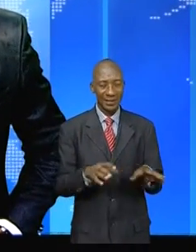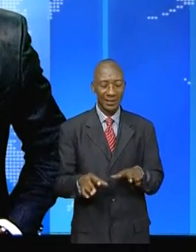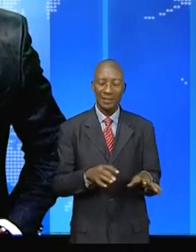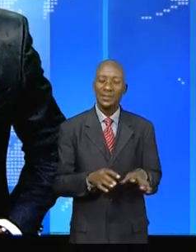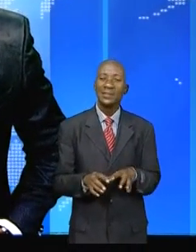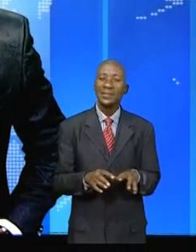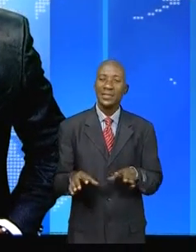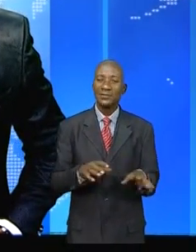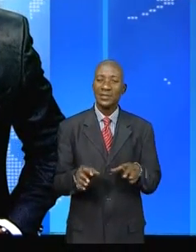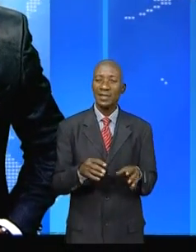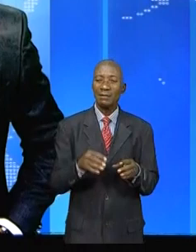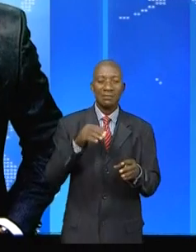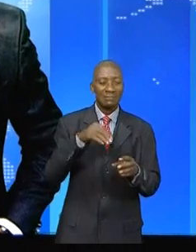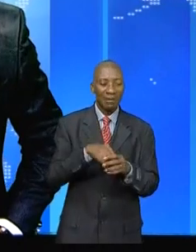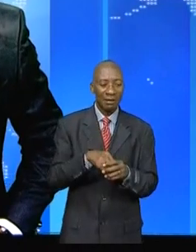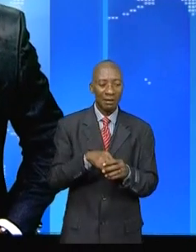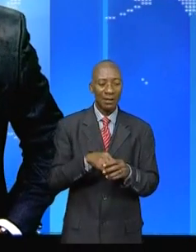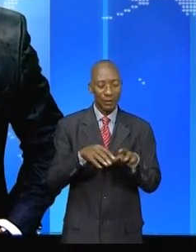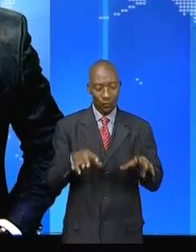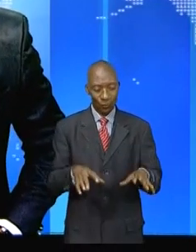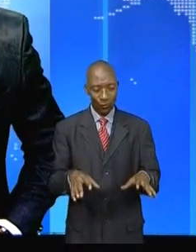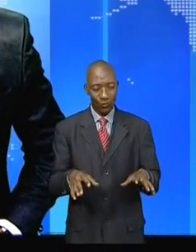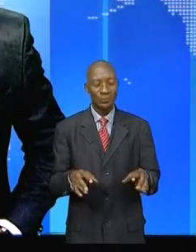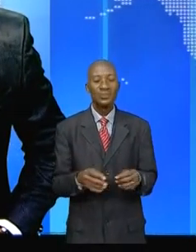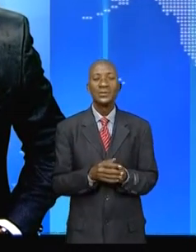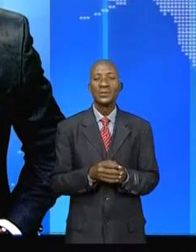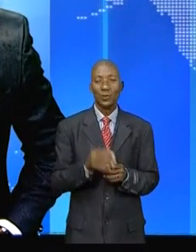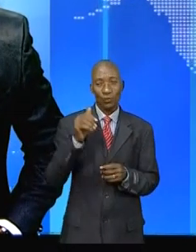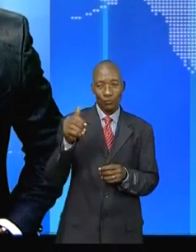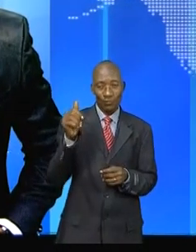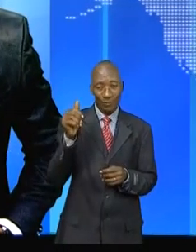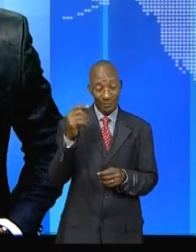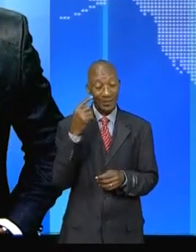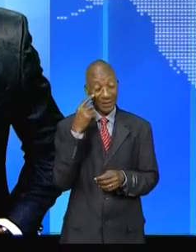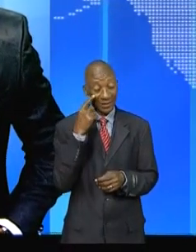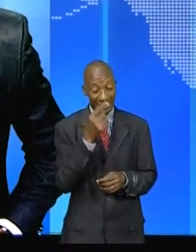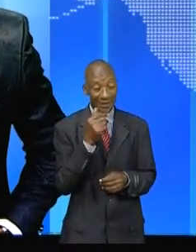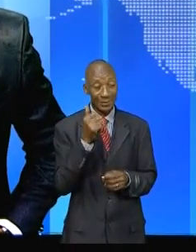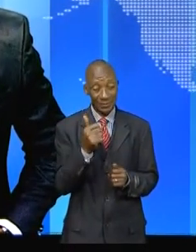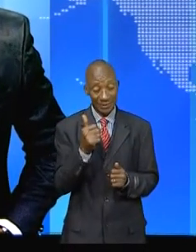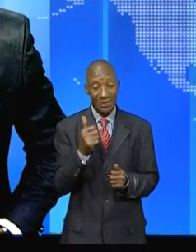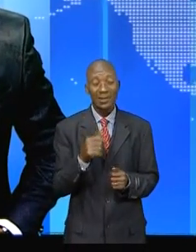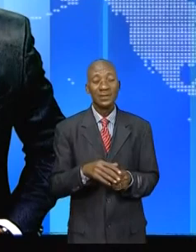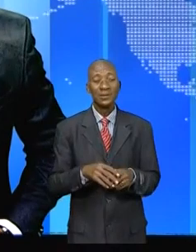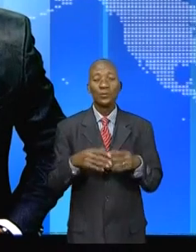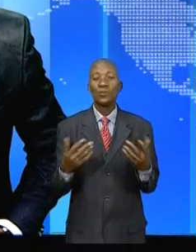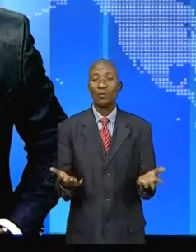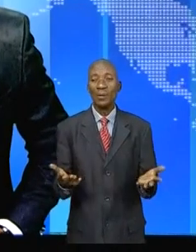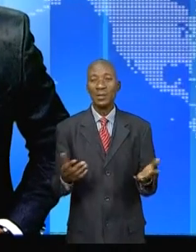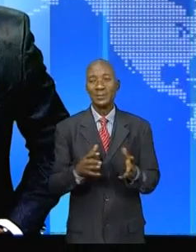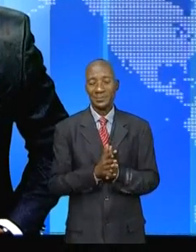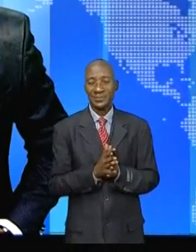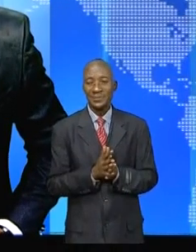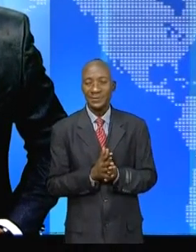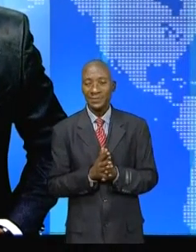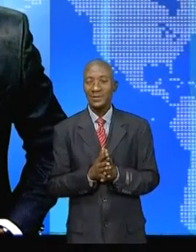médecine. Le chef des travaux, Adeline Sito, qui a défendu et soutenu sa thèse sous les thèmes « Relations entre troubles mentaux communs